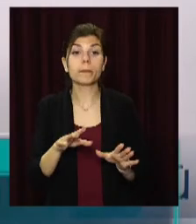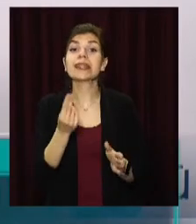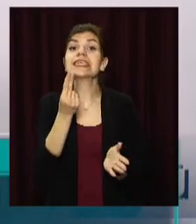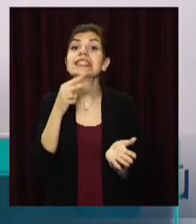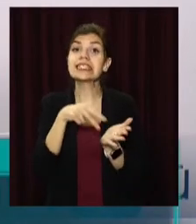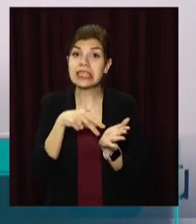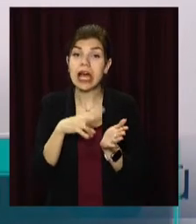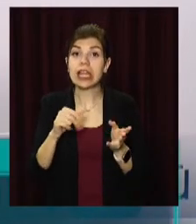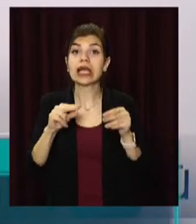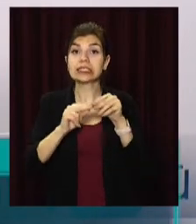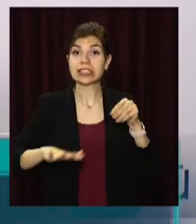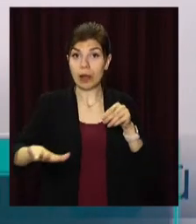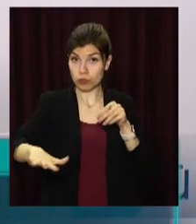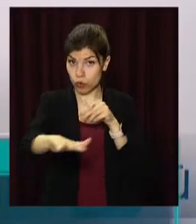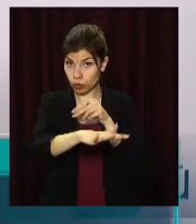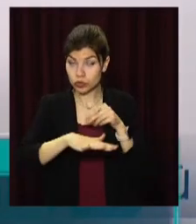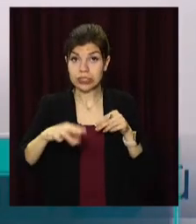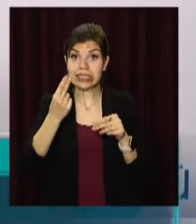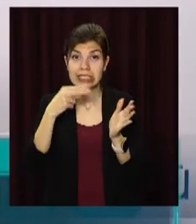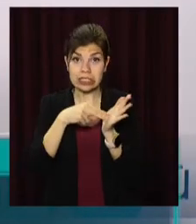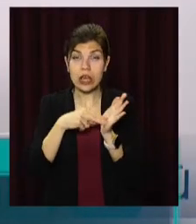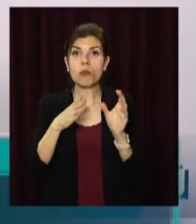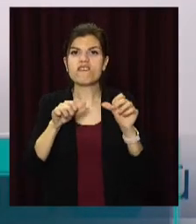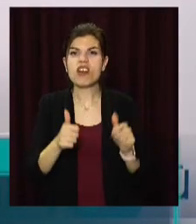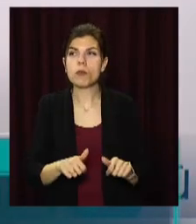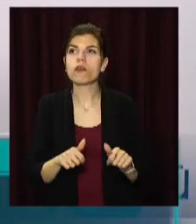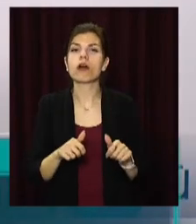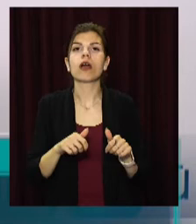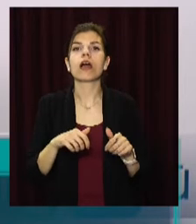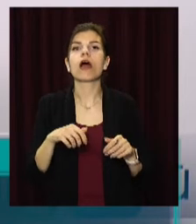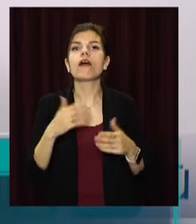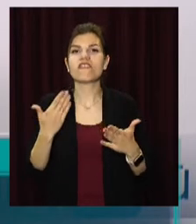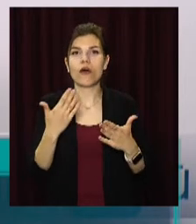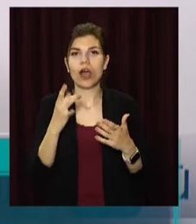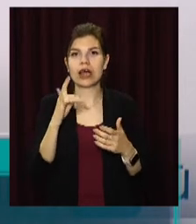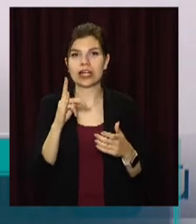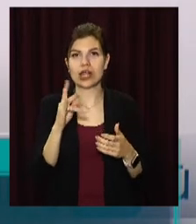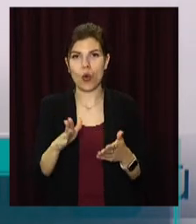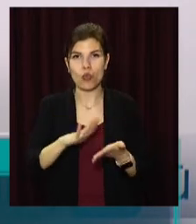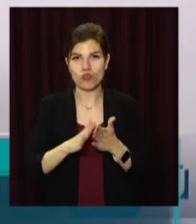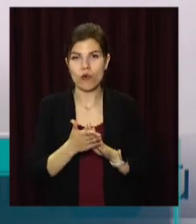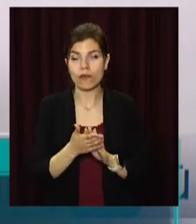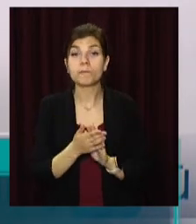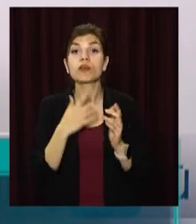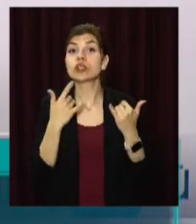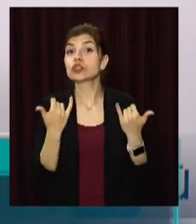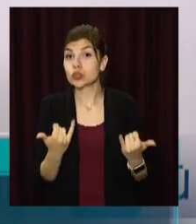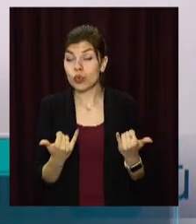на земельні ділянки буде формуватись за ринкових умов. Сьогодні